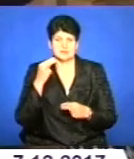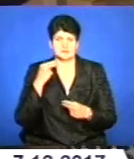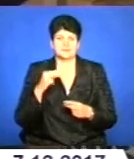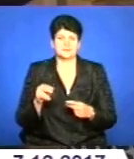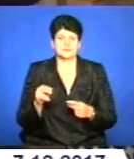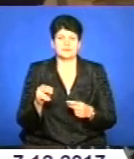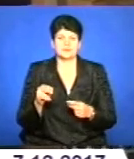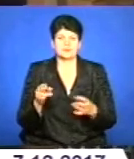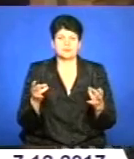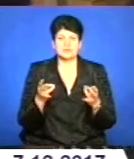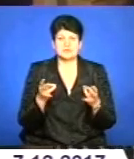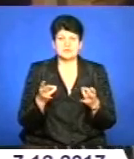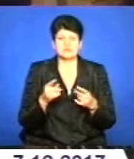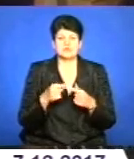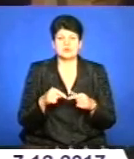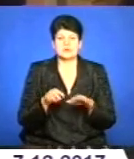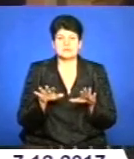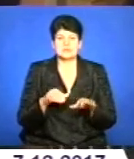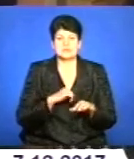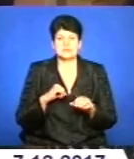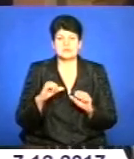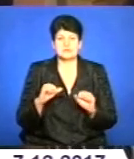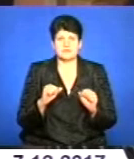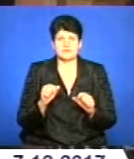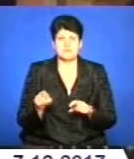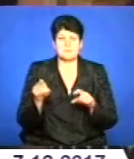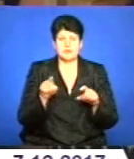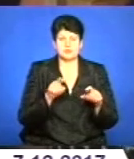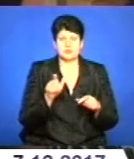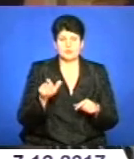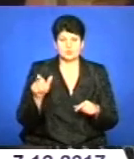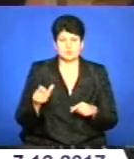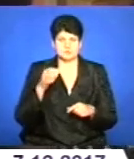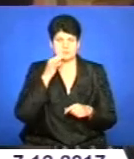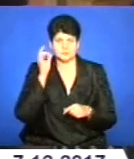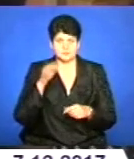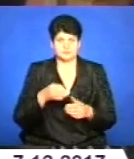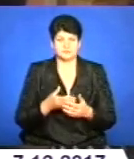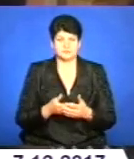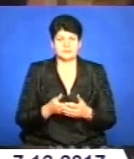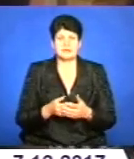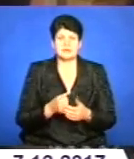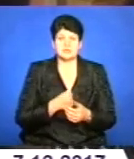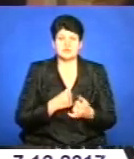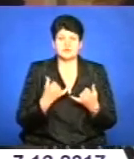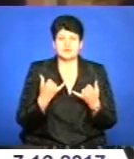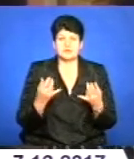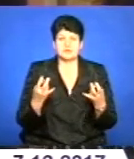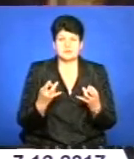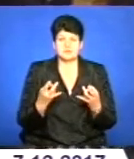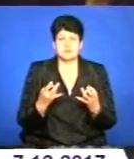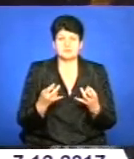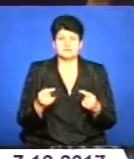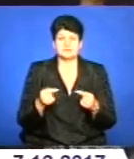результативно, потрібно, щоб в органи місцевого самоврядування приходили люди компетентні. Професійні. І, на жаль, сьогодні треба визнати,